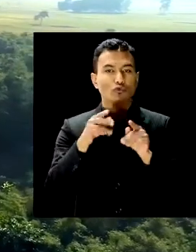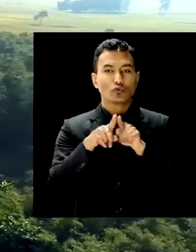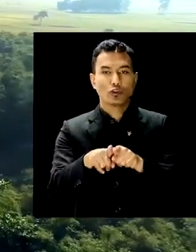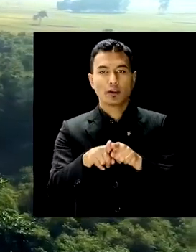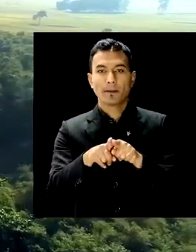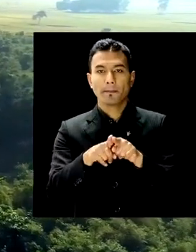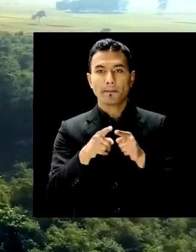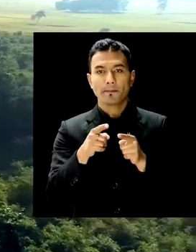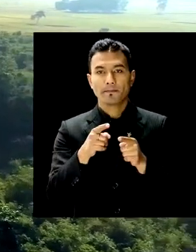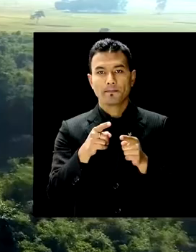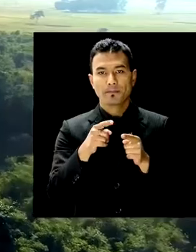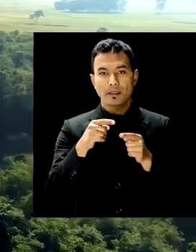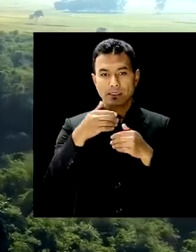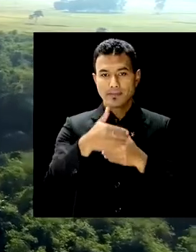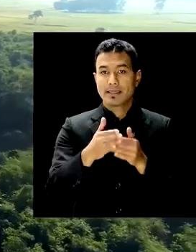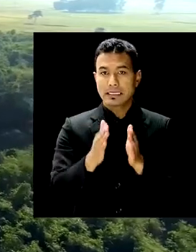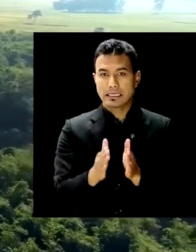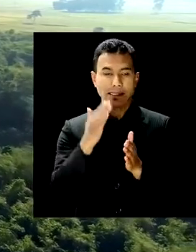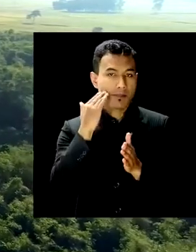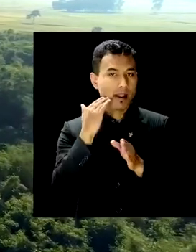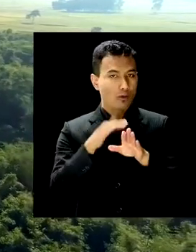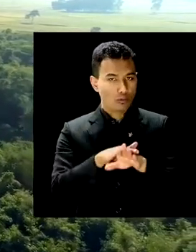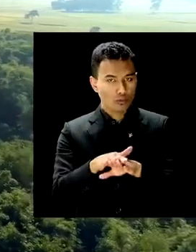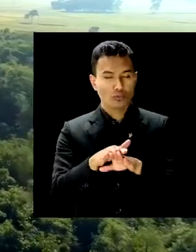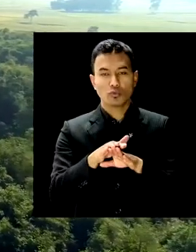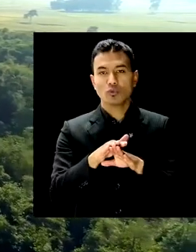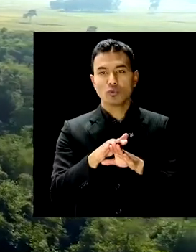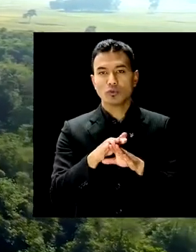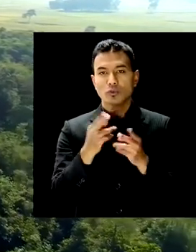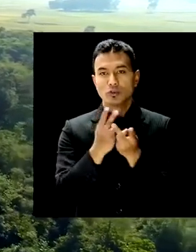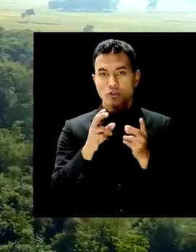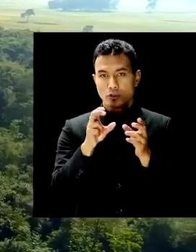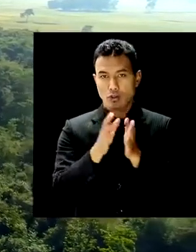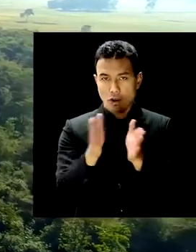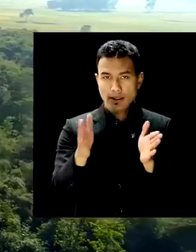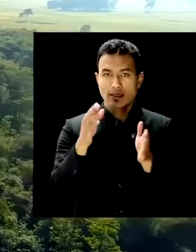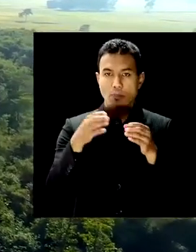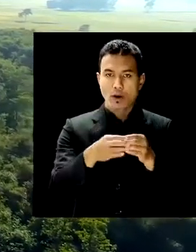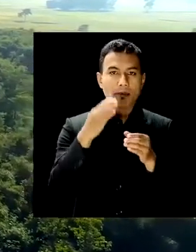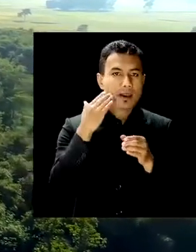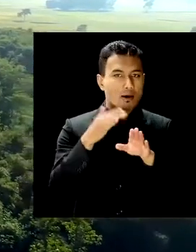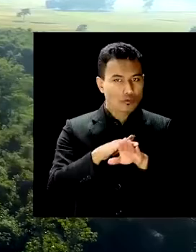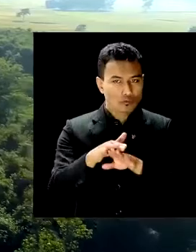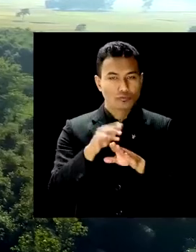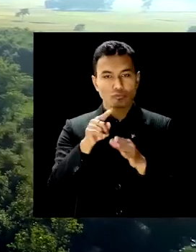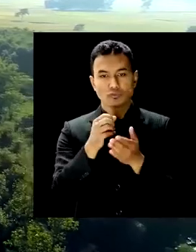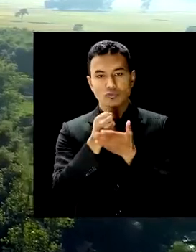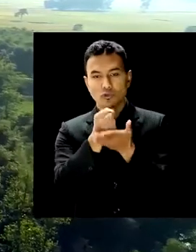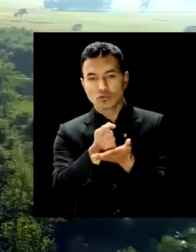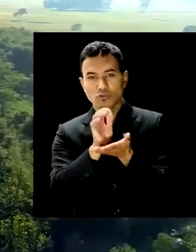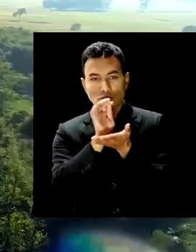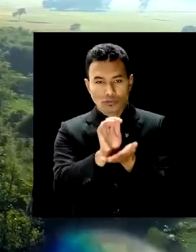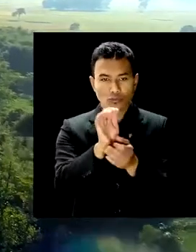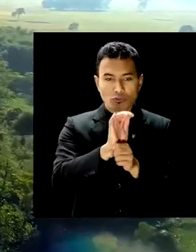अब सीमान्तकृत महिलाहरू अनि अब जस्तो दलित वर्गका महिलाहरू जोसँग चाहिँ कुनै एसेस हुँदैन कतै